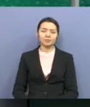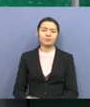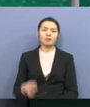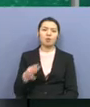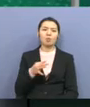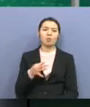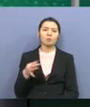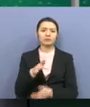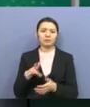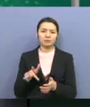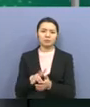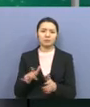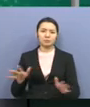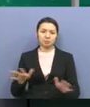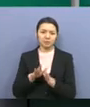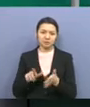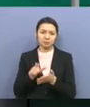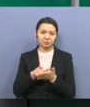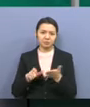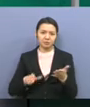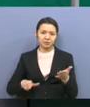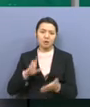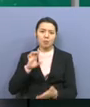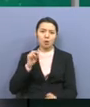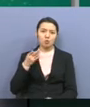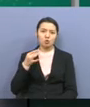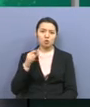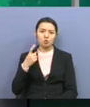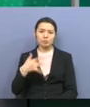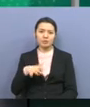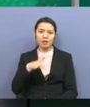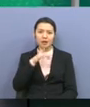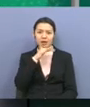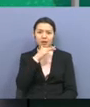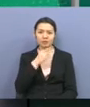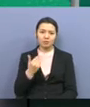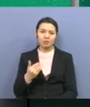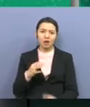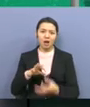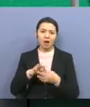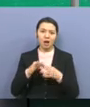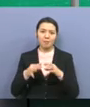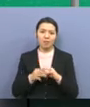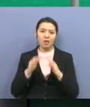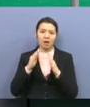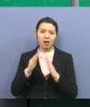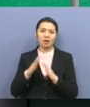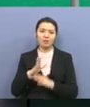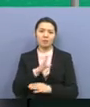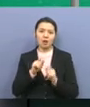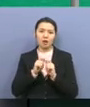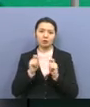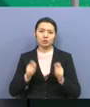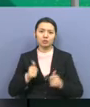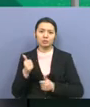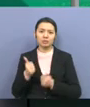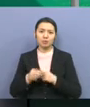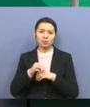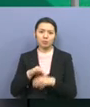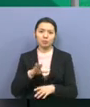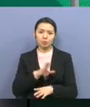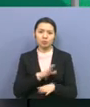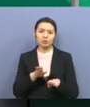Облыс орталығында әнші-композитор Балуан Шолақтың 155 жылдығына орай олимпиадалық каратеден ашық турнир өтті.